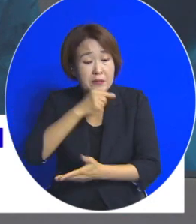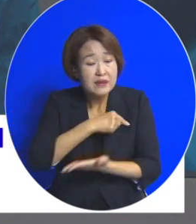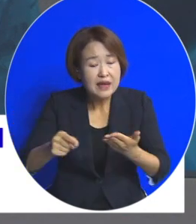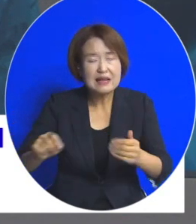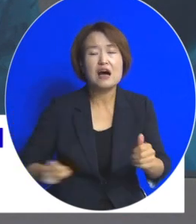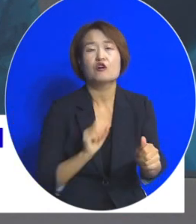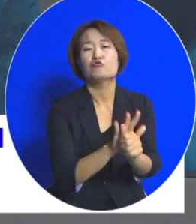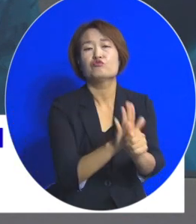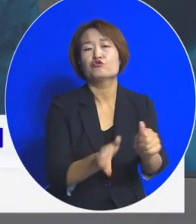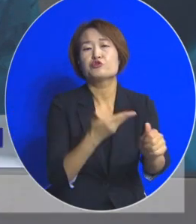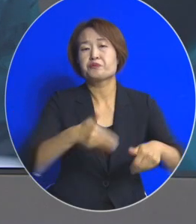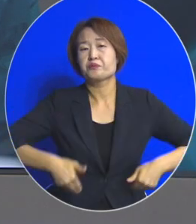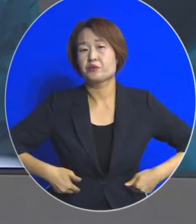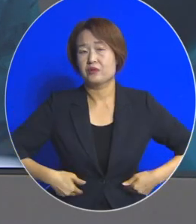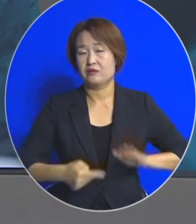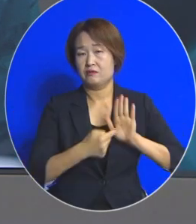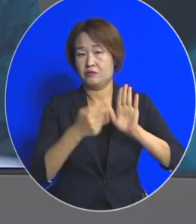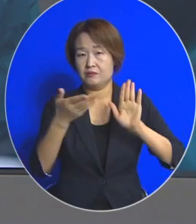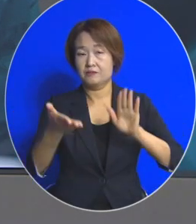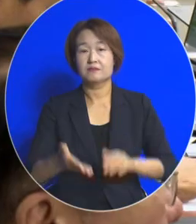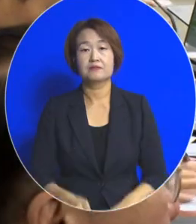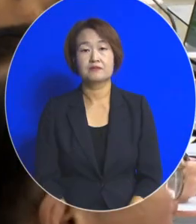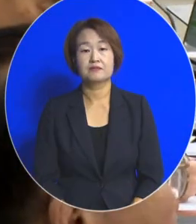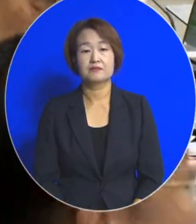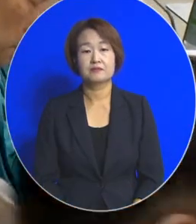최영은 기자입니다